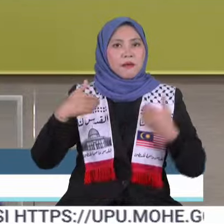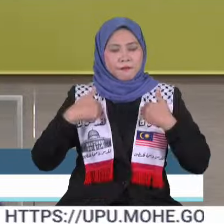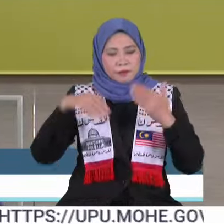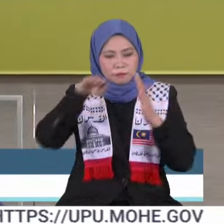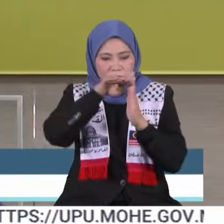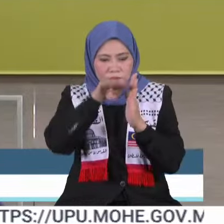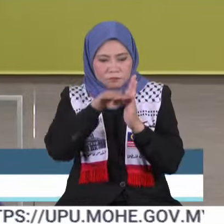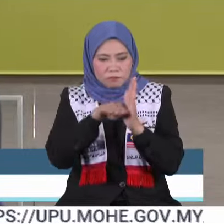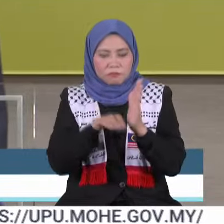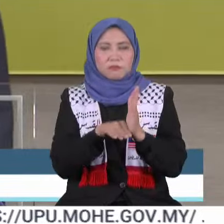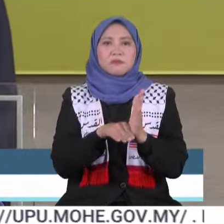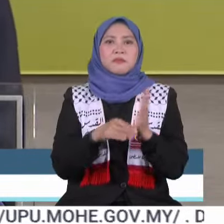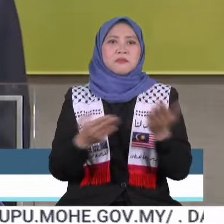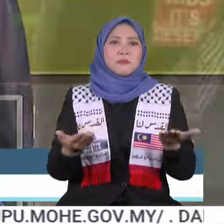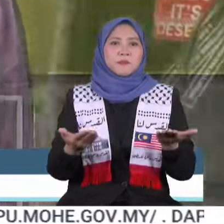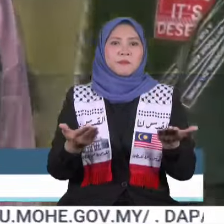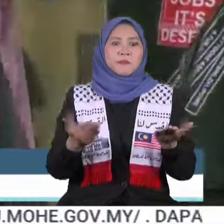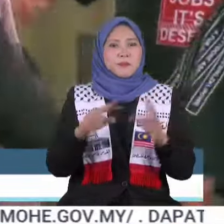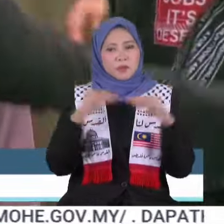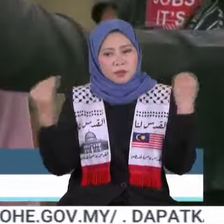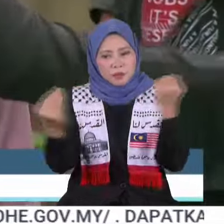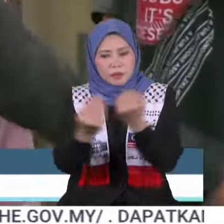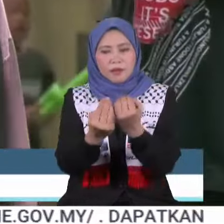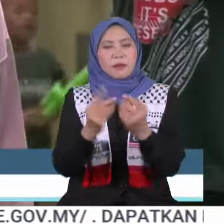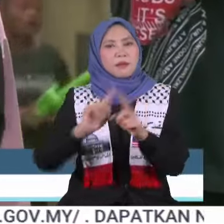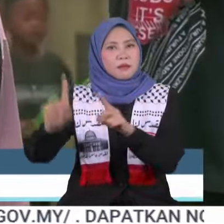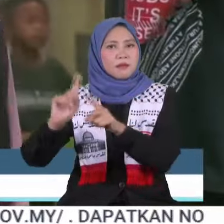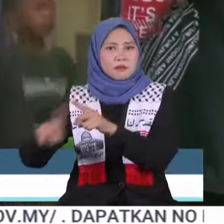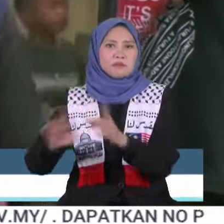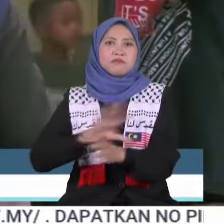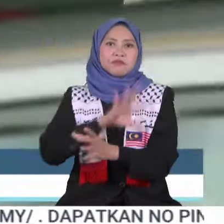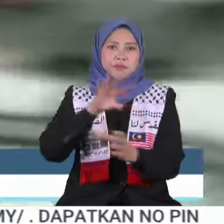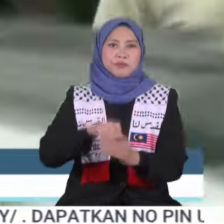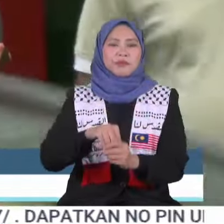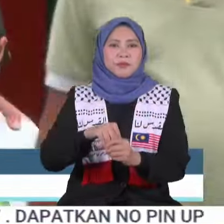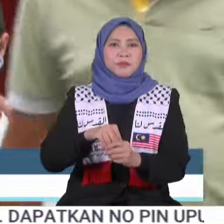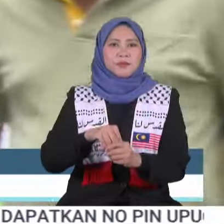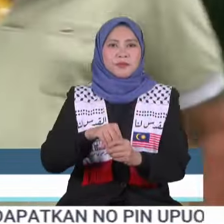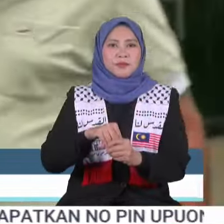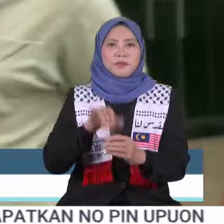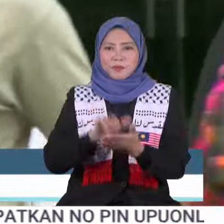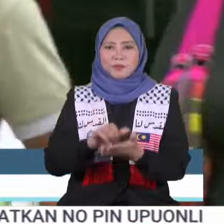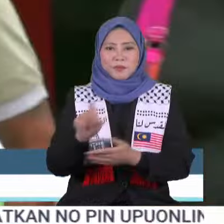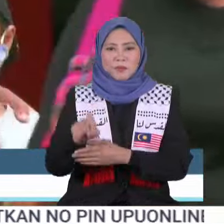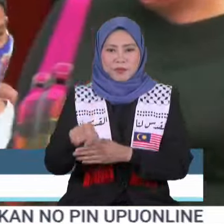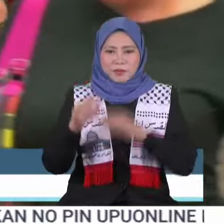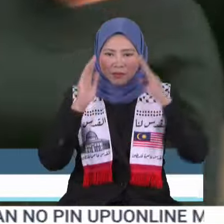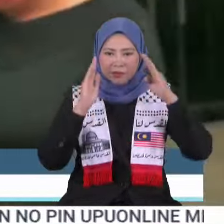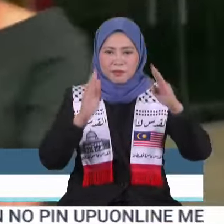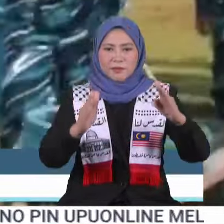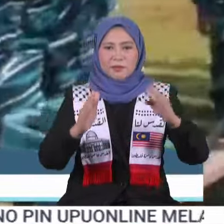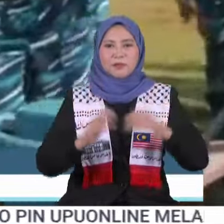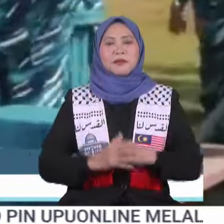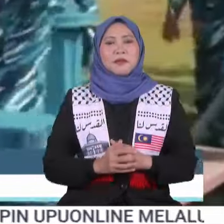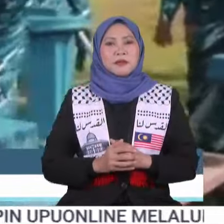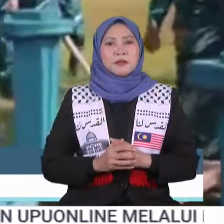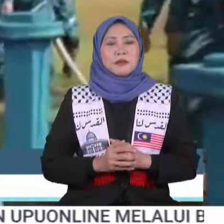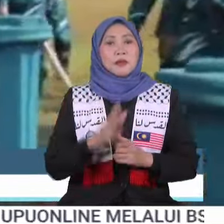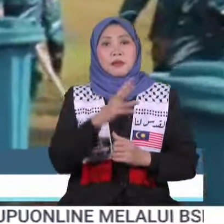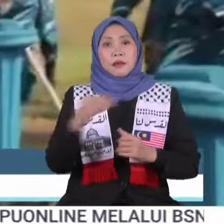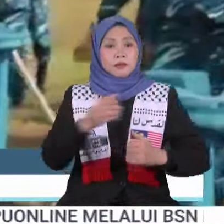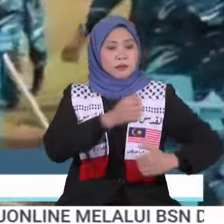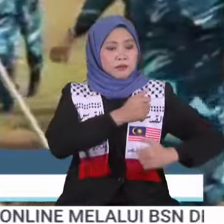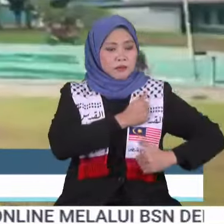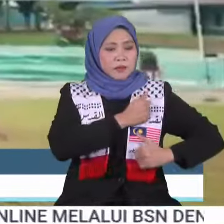elemen perpaduan dalam masyarakat dan sebagainya itu kita beri perhatian dan kemudian aspek-aspek